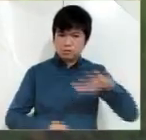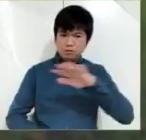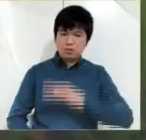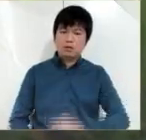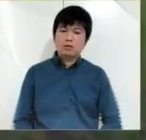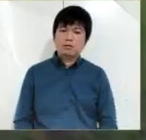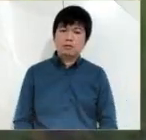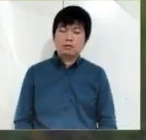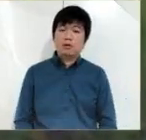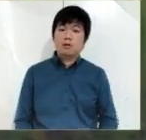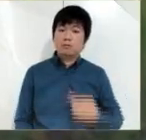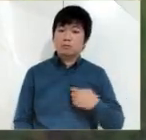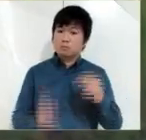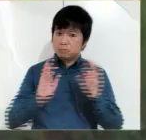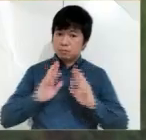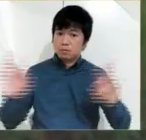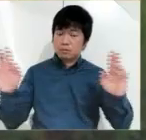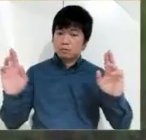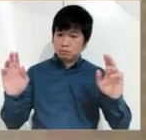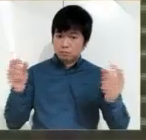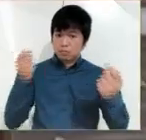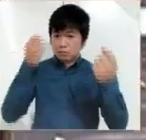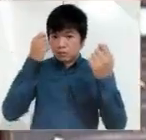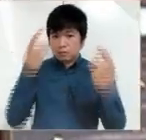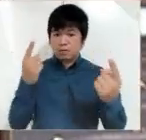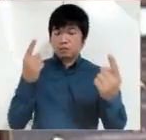Handa akong makinig at makatrabaho kayo.